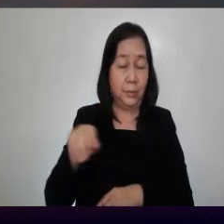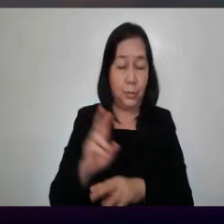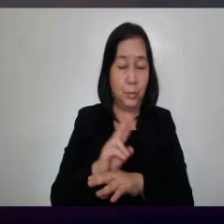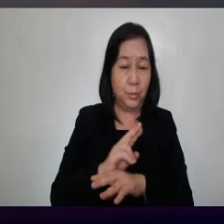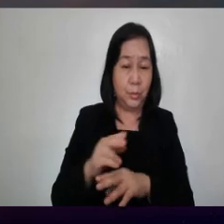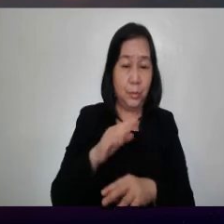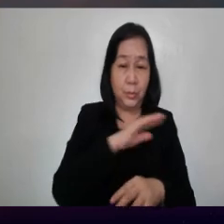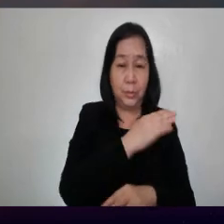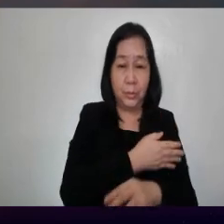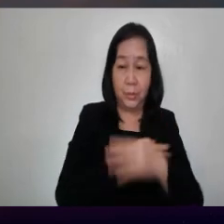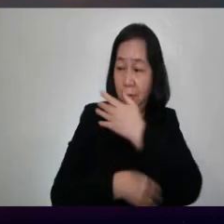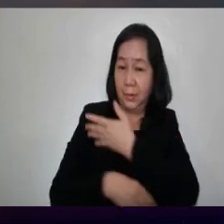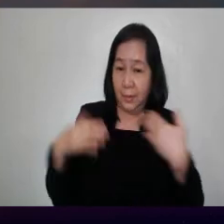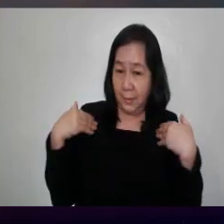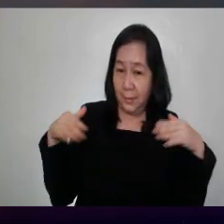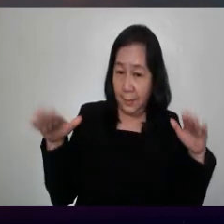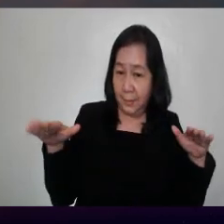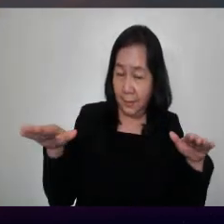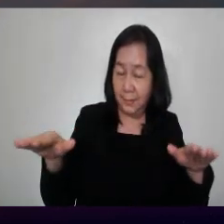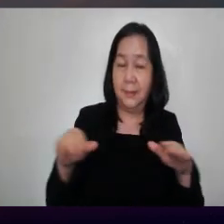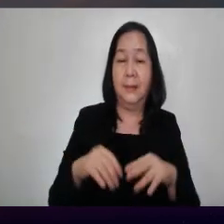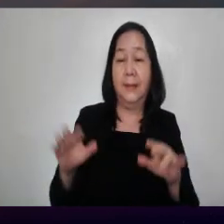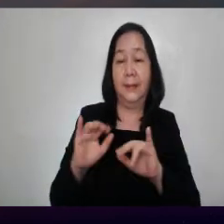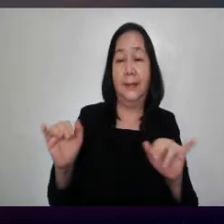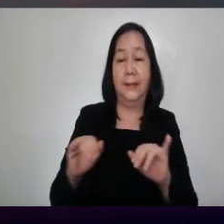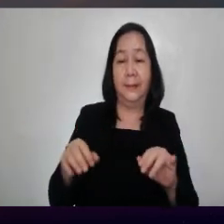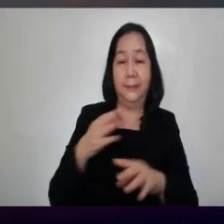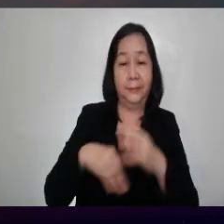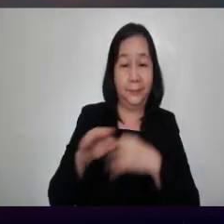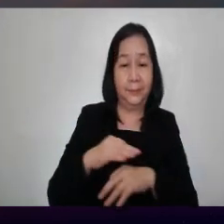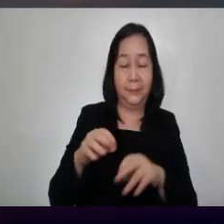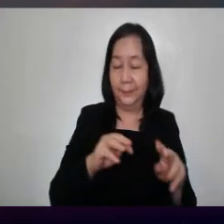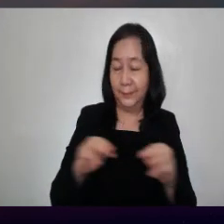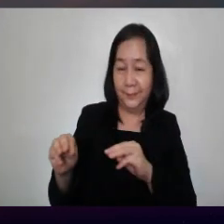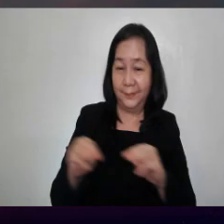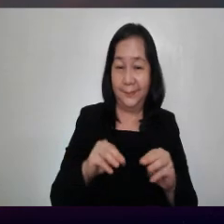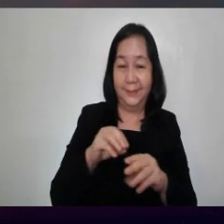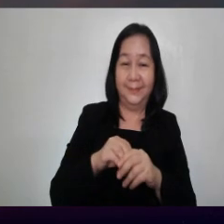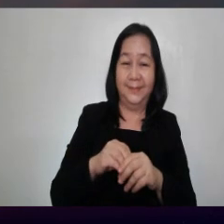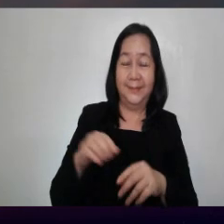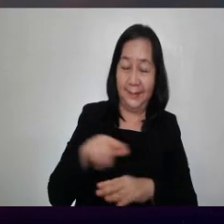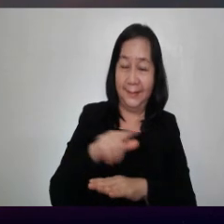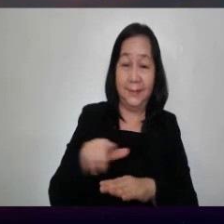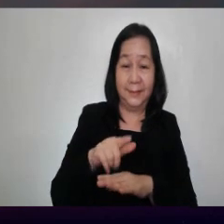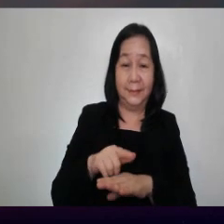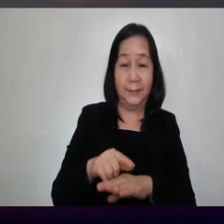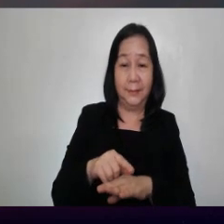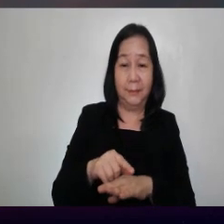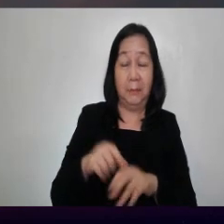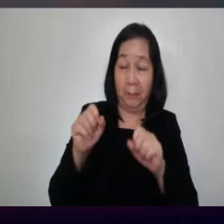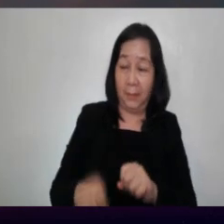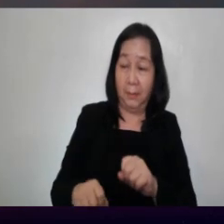ng kanyang mga palikpik na parang mga paa upang makagalaw sa lupa. Kaya pa